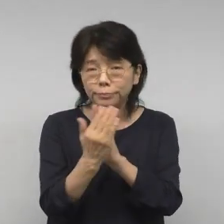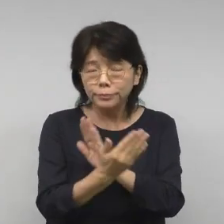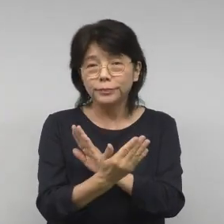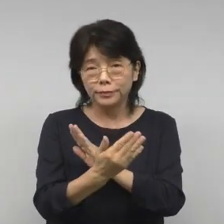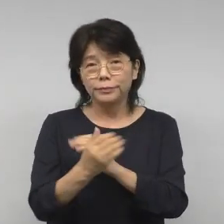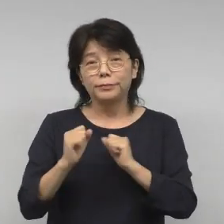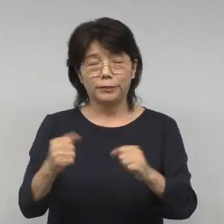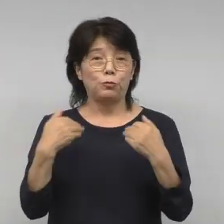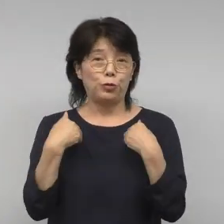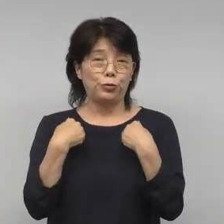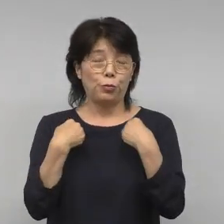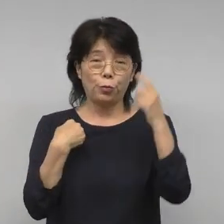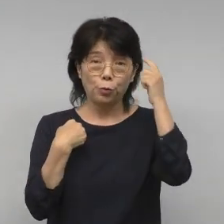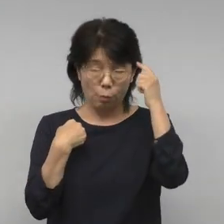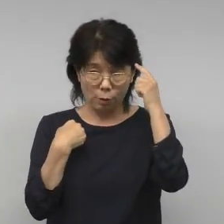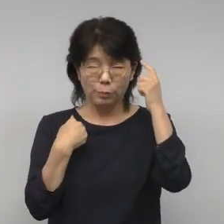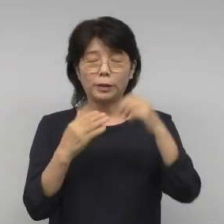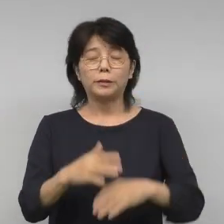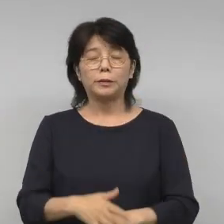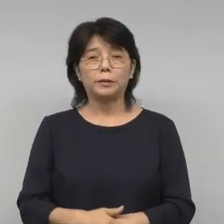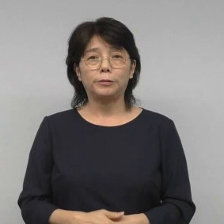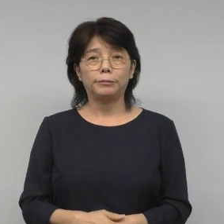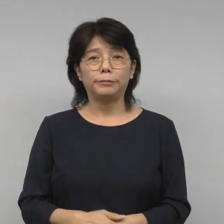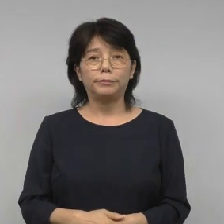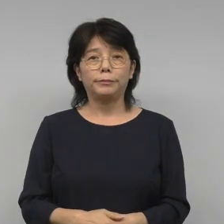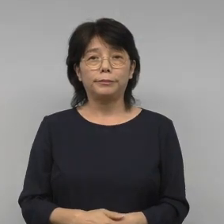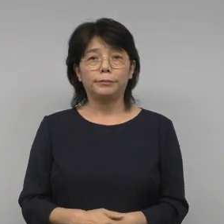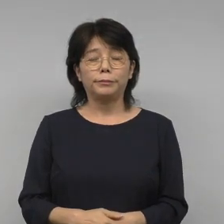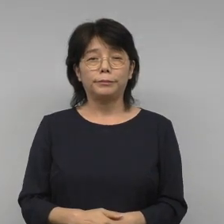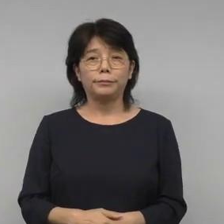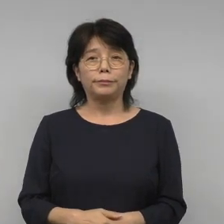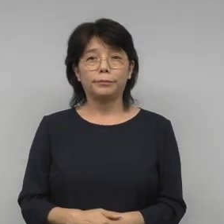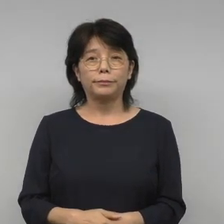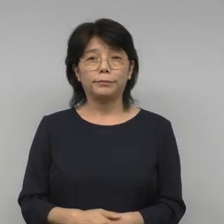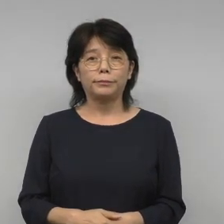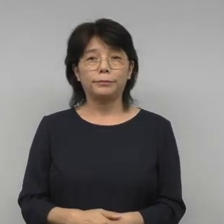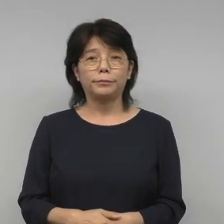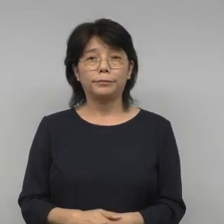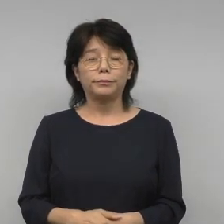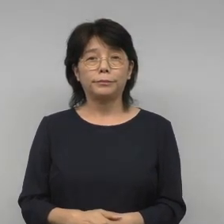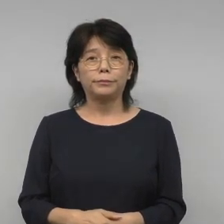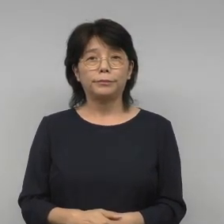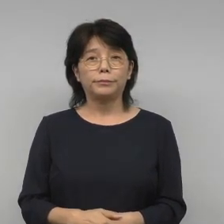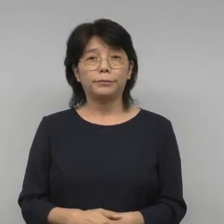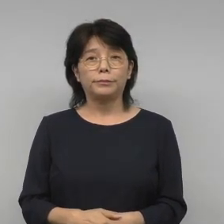ていく必要があるかなというふうに思っております。